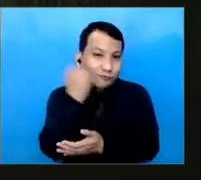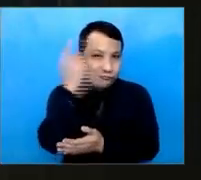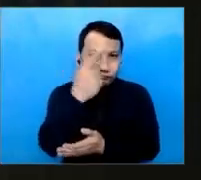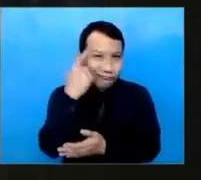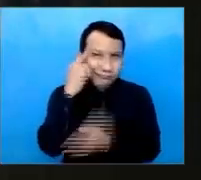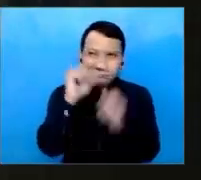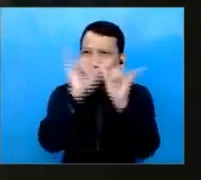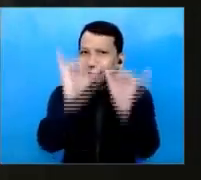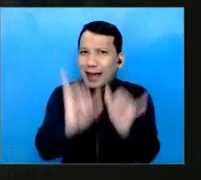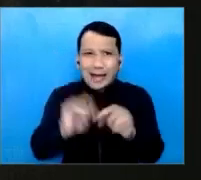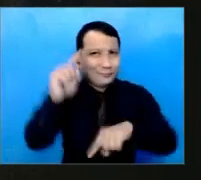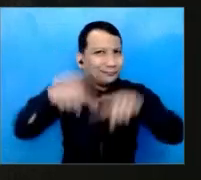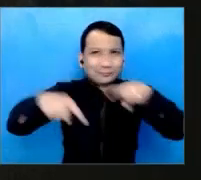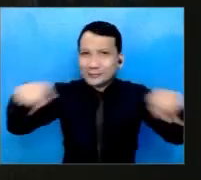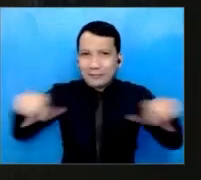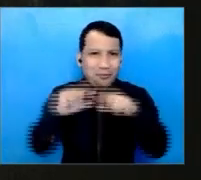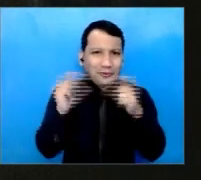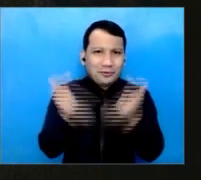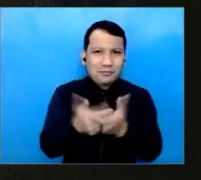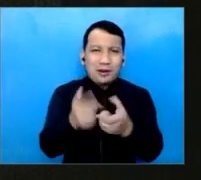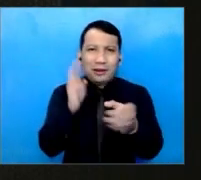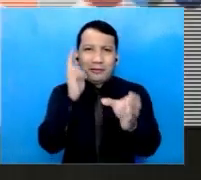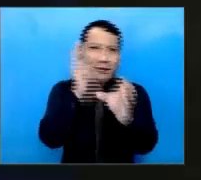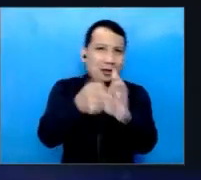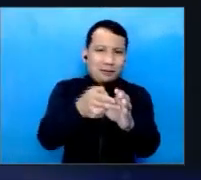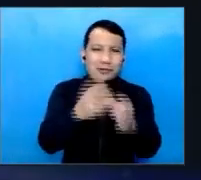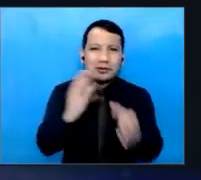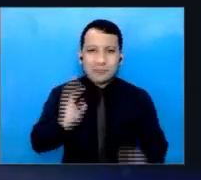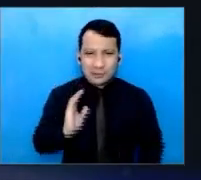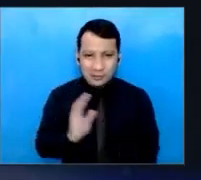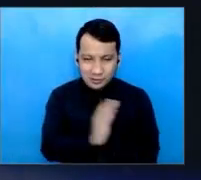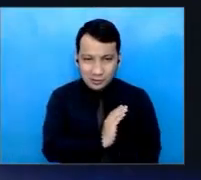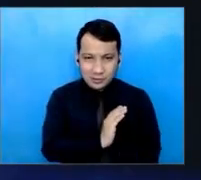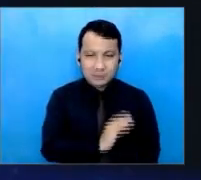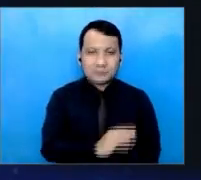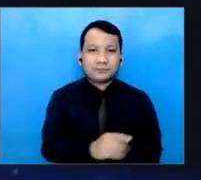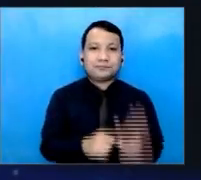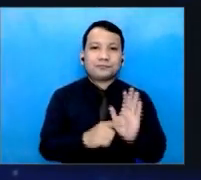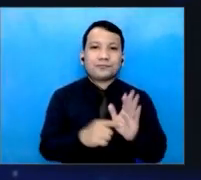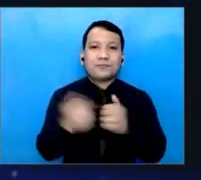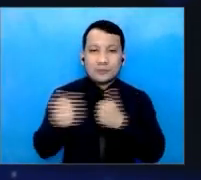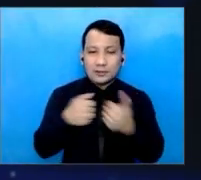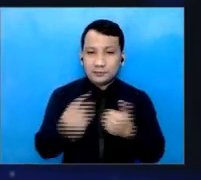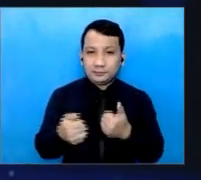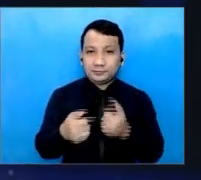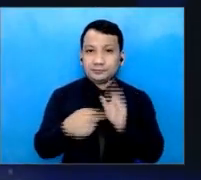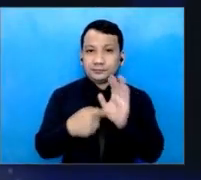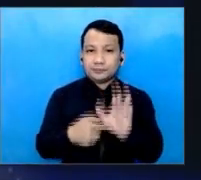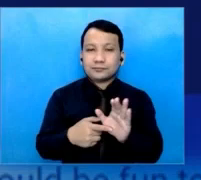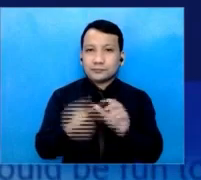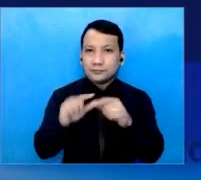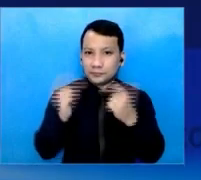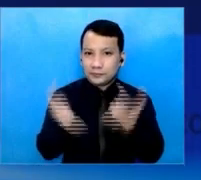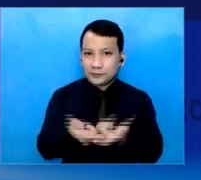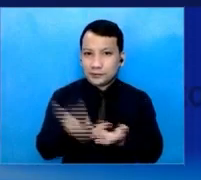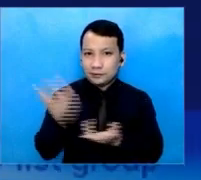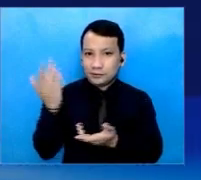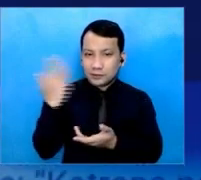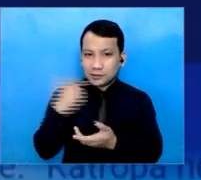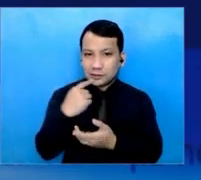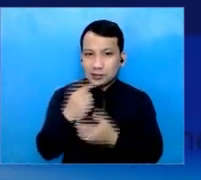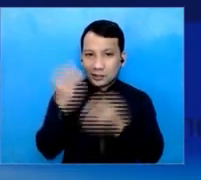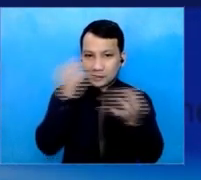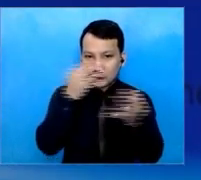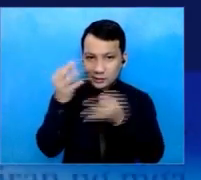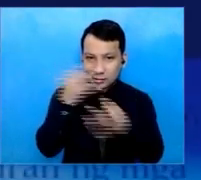klaseng grupo na ang gustong pasukin ng kamara. Maliban sa mga atleta at negosyante, may mga party list sa mga dating drug addict,